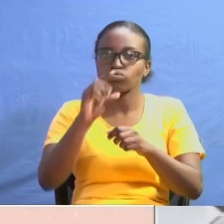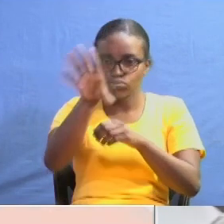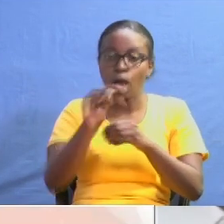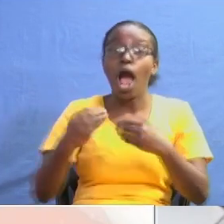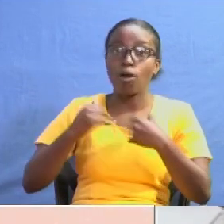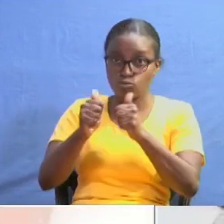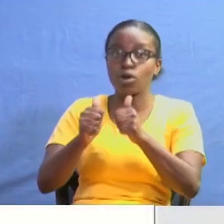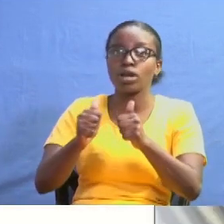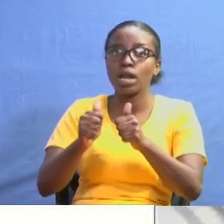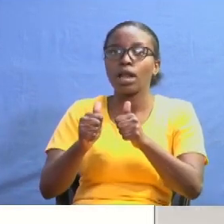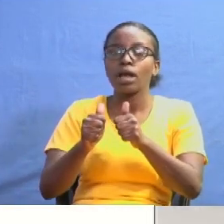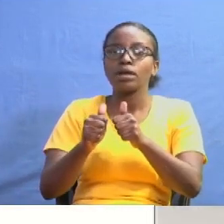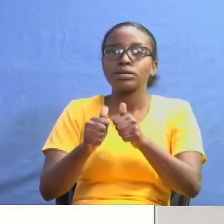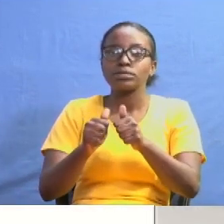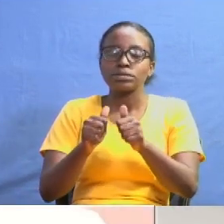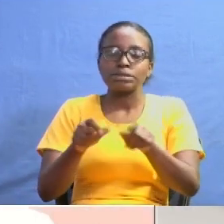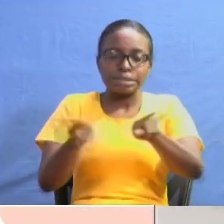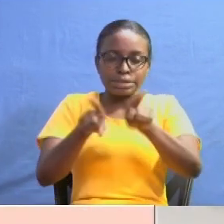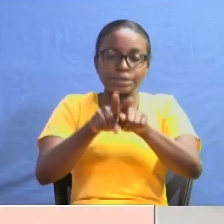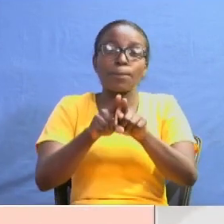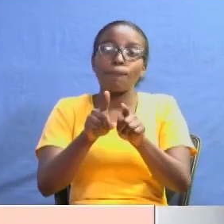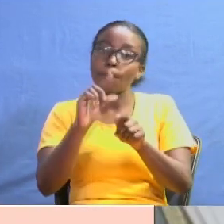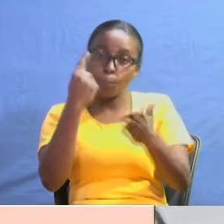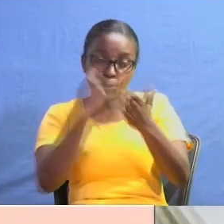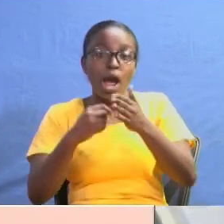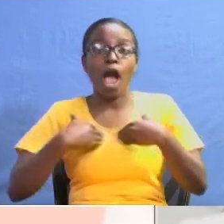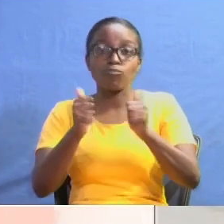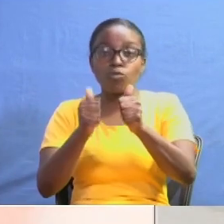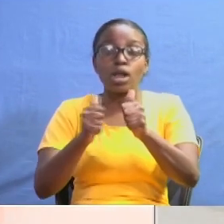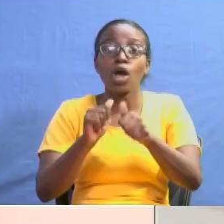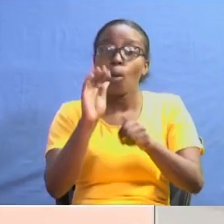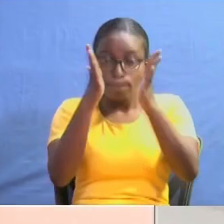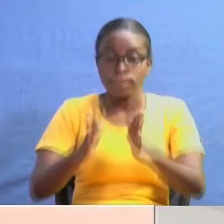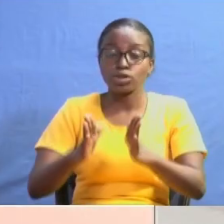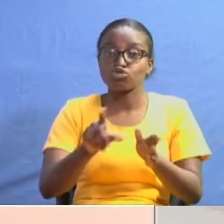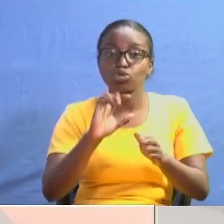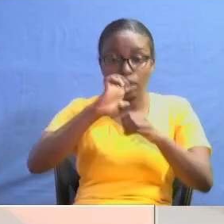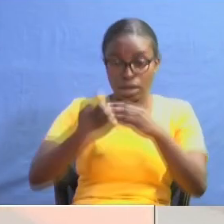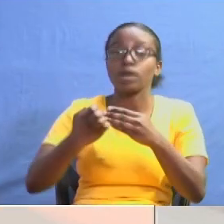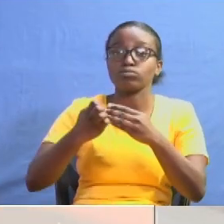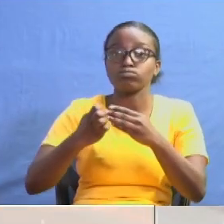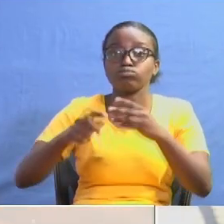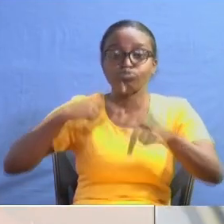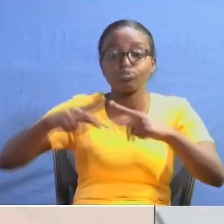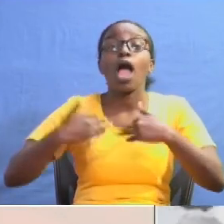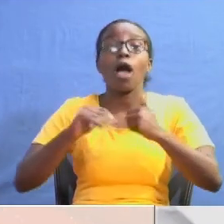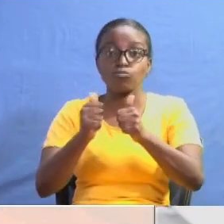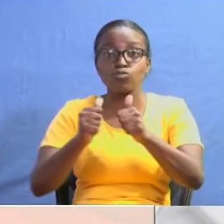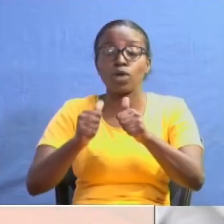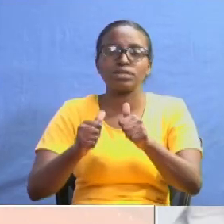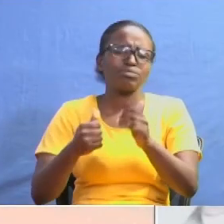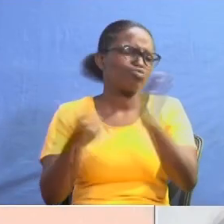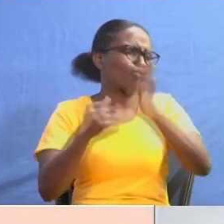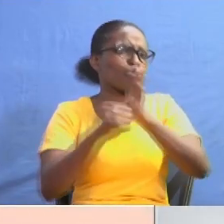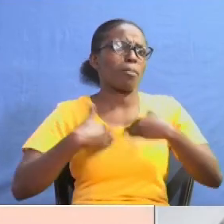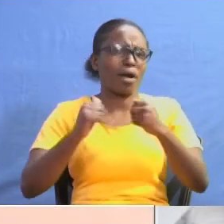given a help loan. So if you can imagine what this person is going to have at the end of this process, then it's more of a burden.